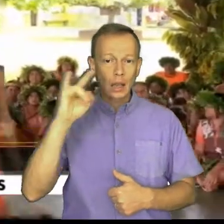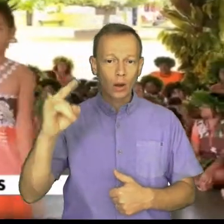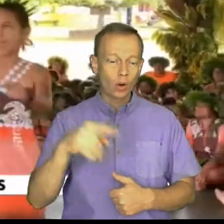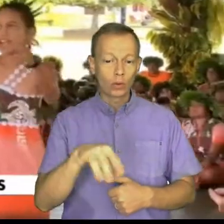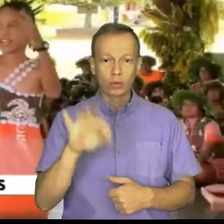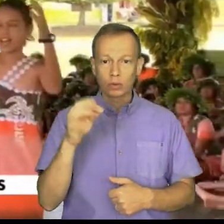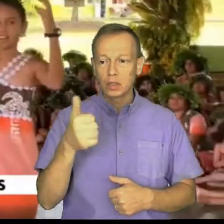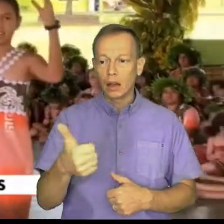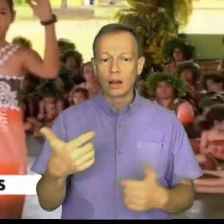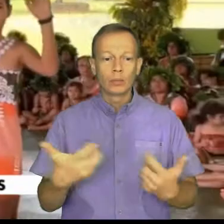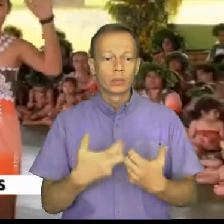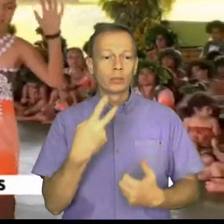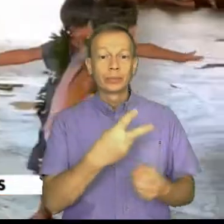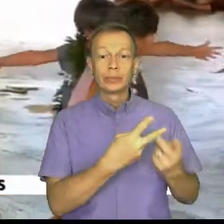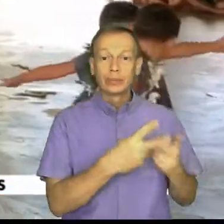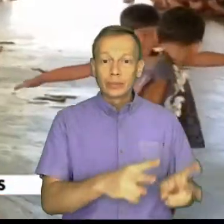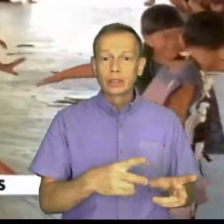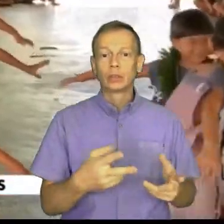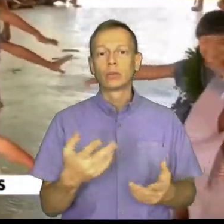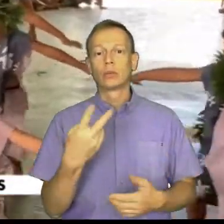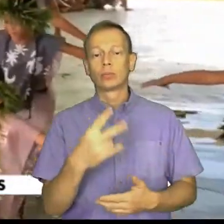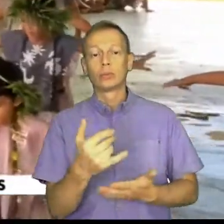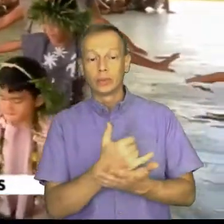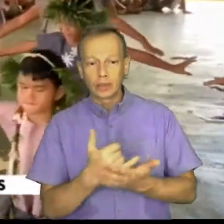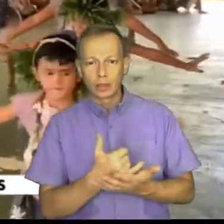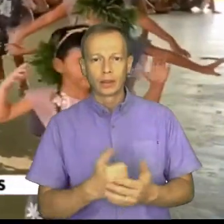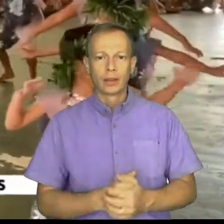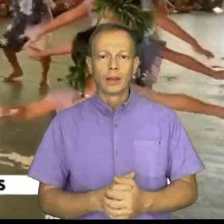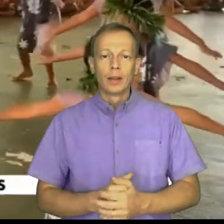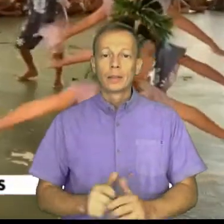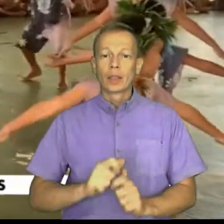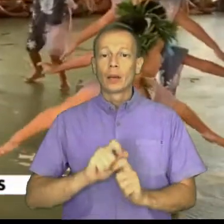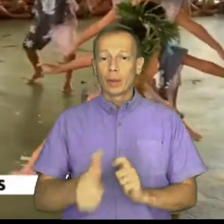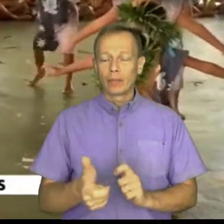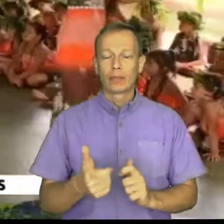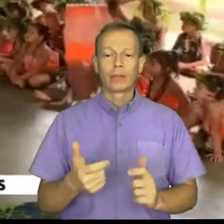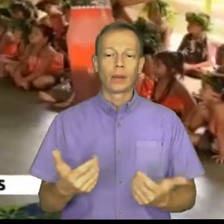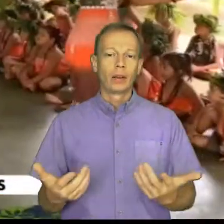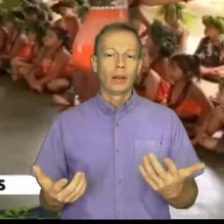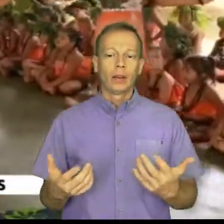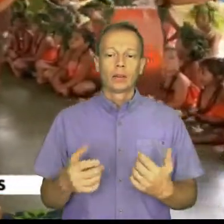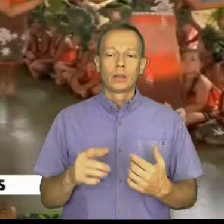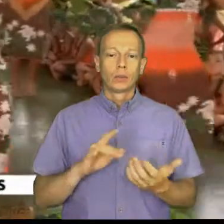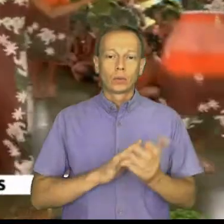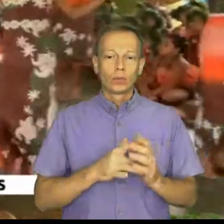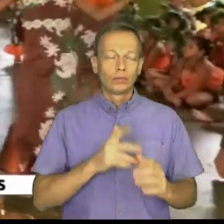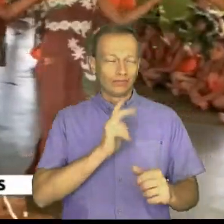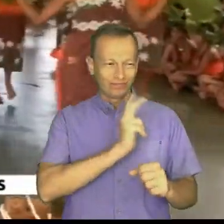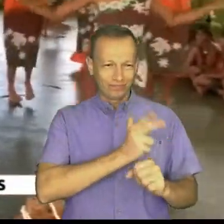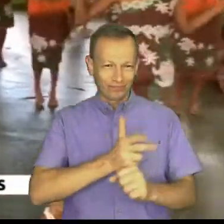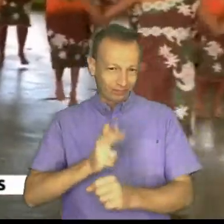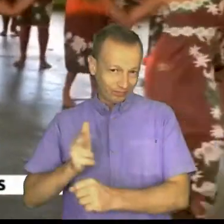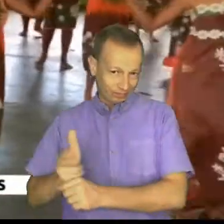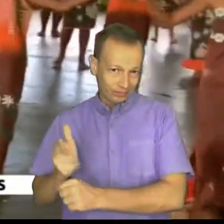qu'ils auront choisi, soit de leur commune ou soit de leur île. Ensuite, nous réunirons ils seront